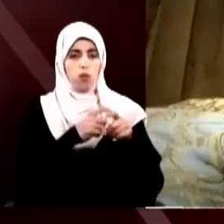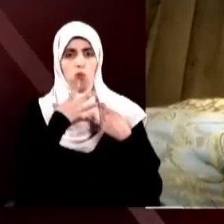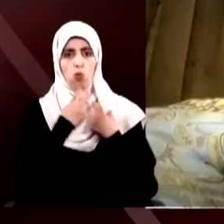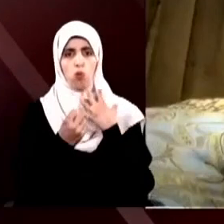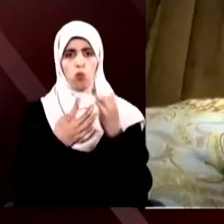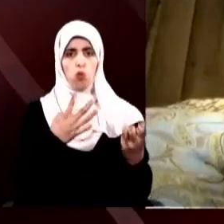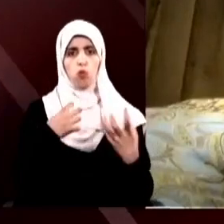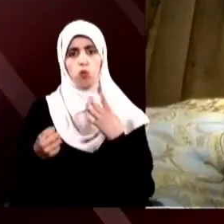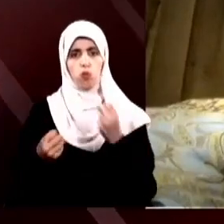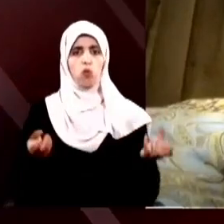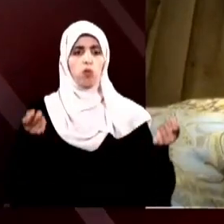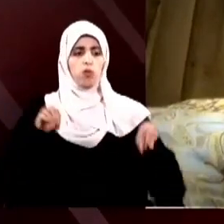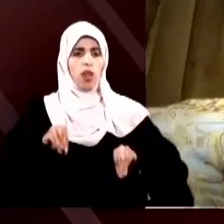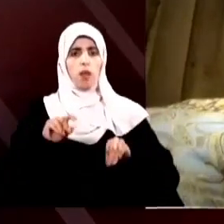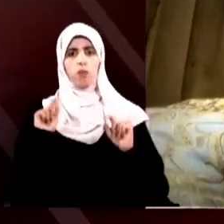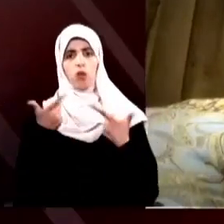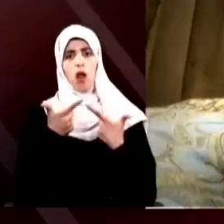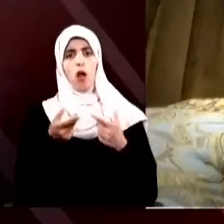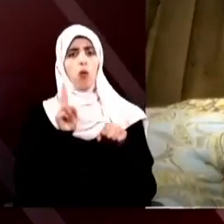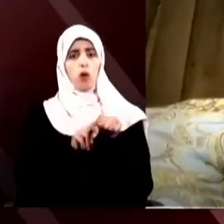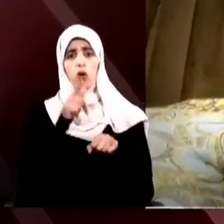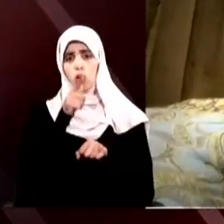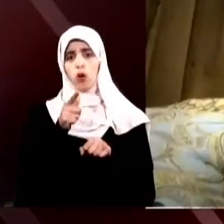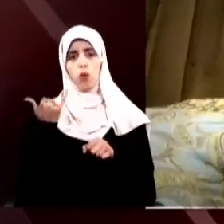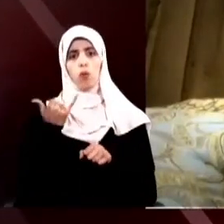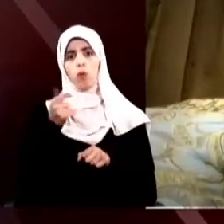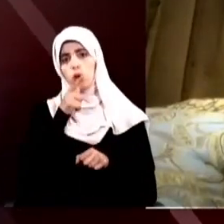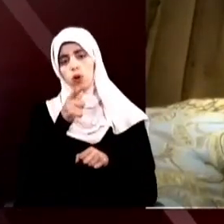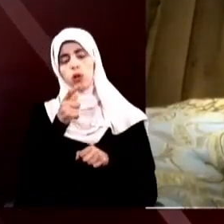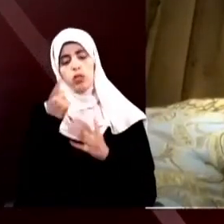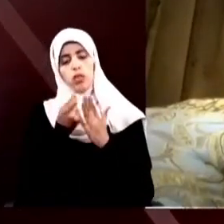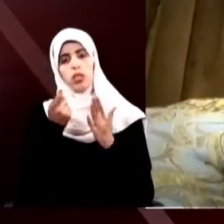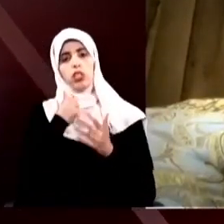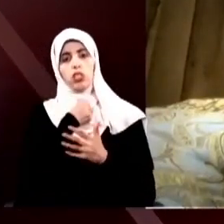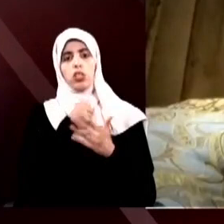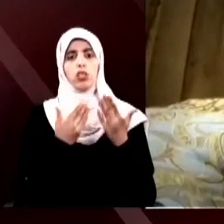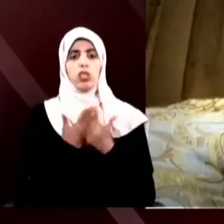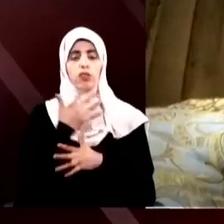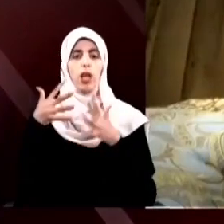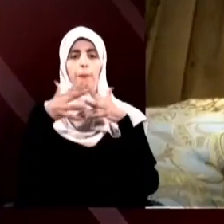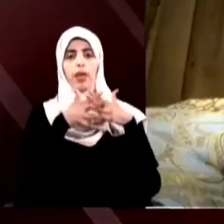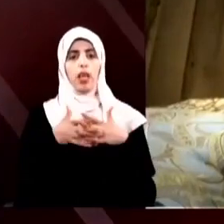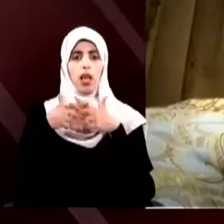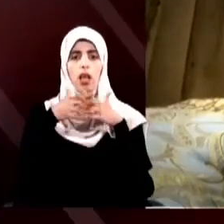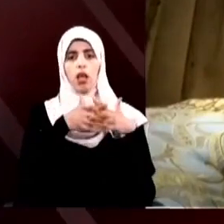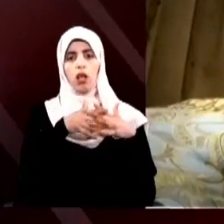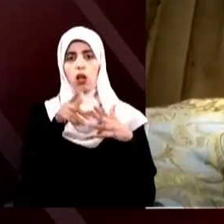آخر بسرعة كبيرة. كما أيضا أشارت دراسة حديثة في المملكة المتحدة